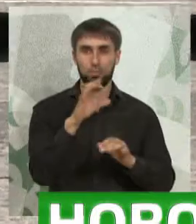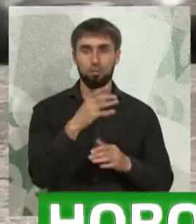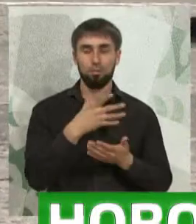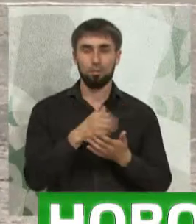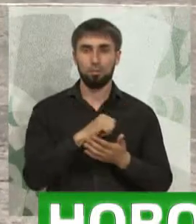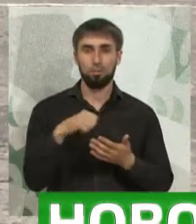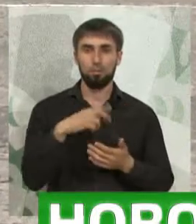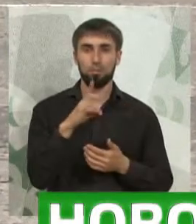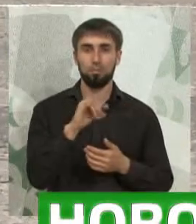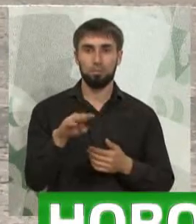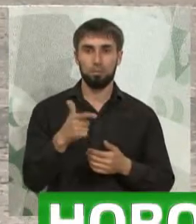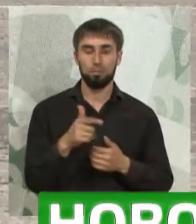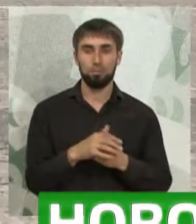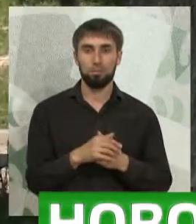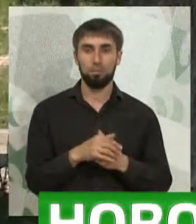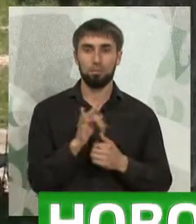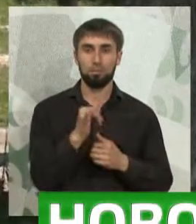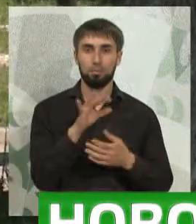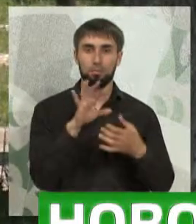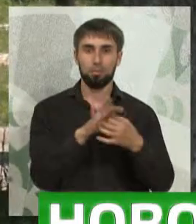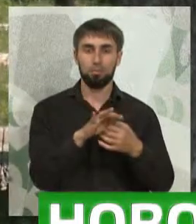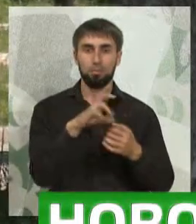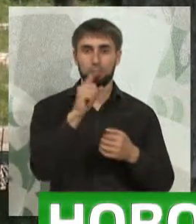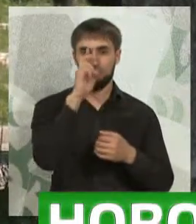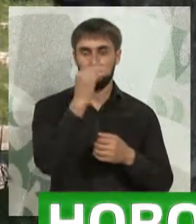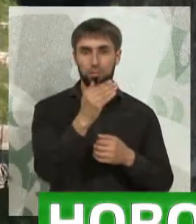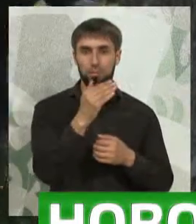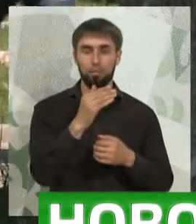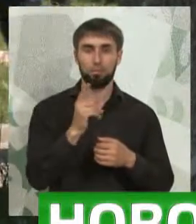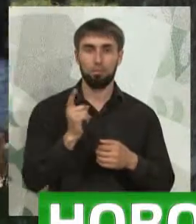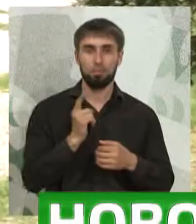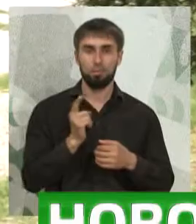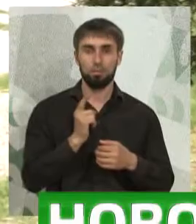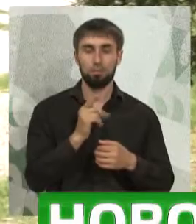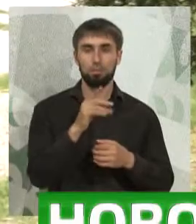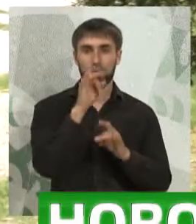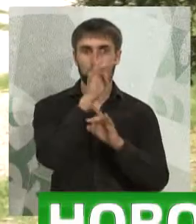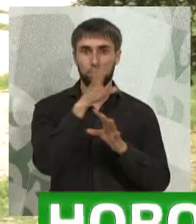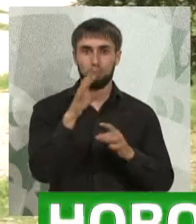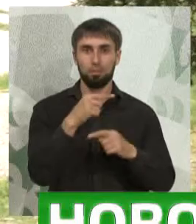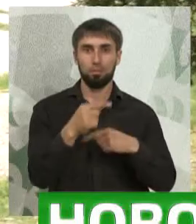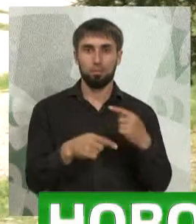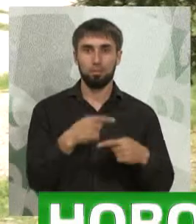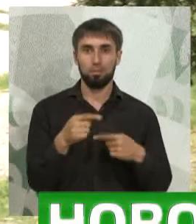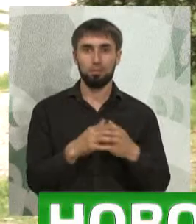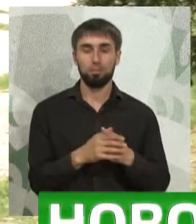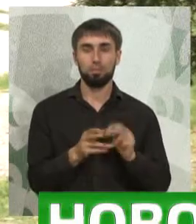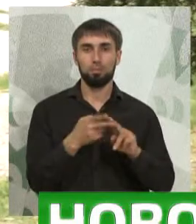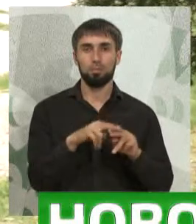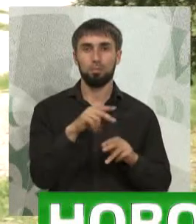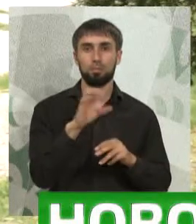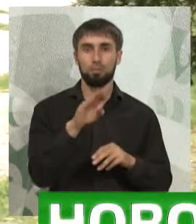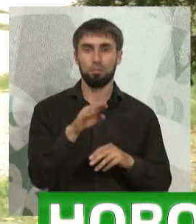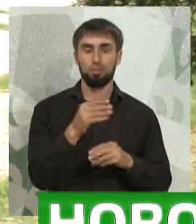самобытность народов, а также закрепляющие за государством охрану культурного наследия. Вот эта статья, она дает